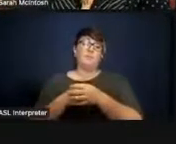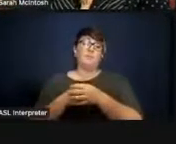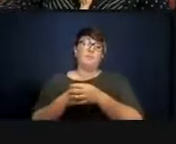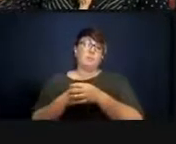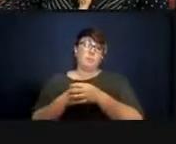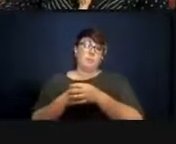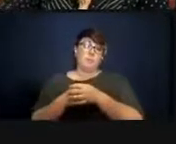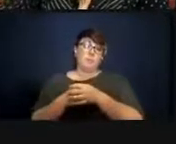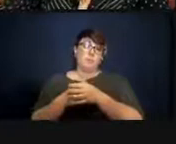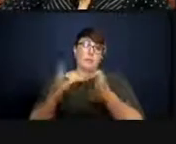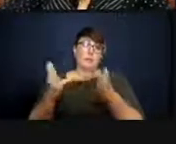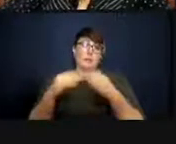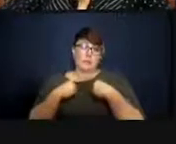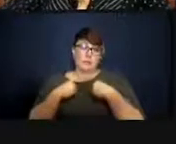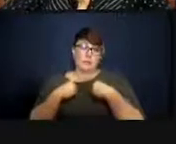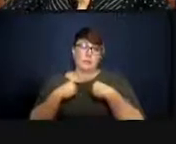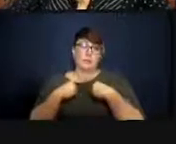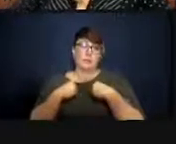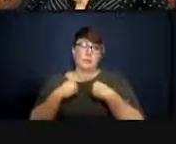Sasa